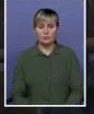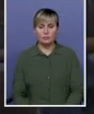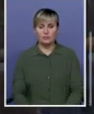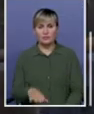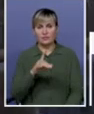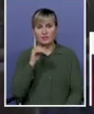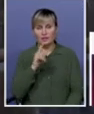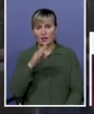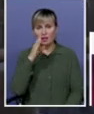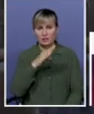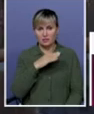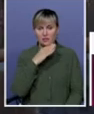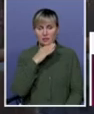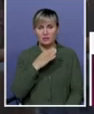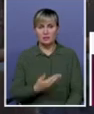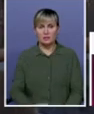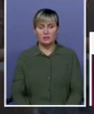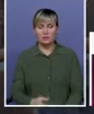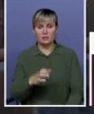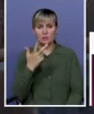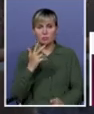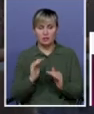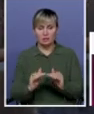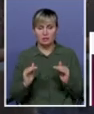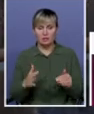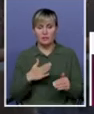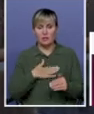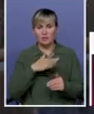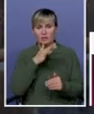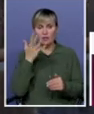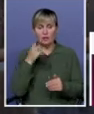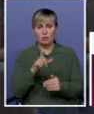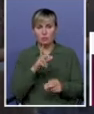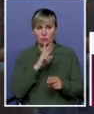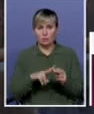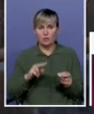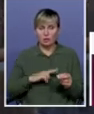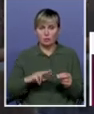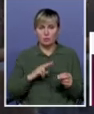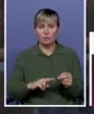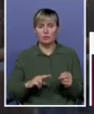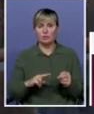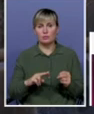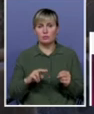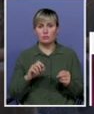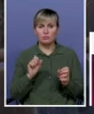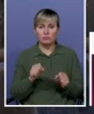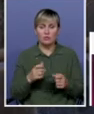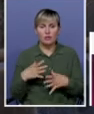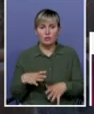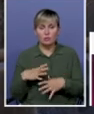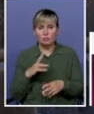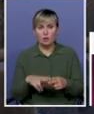как-то отец с тремя детьми в наше время, когда люди потеряли работу, потеряли, может, где-то какую-то даже надежду,